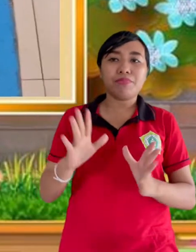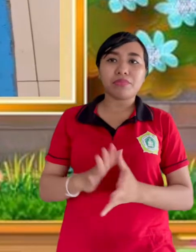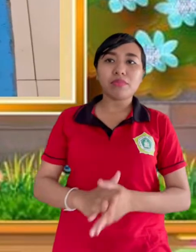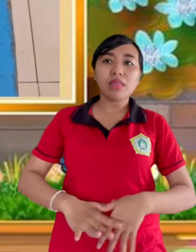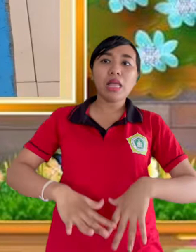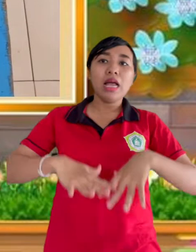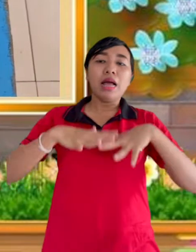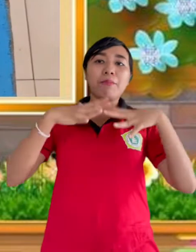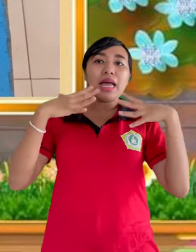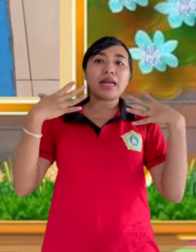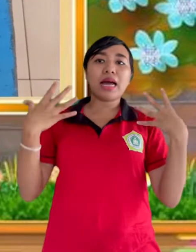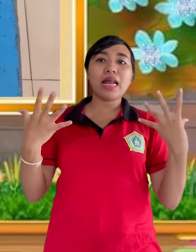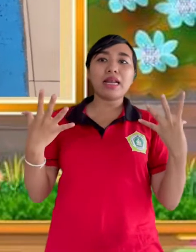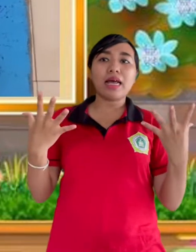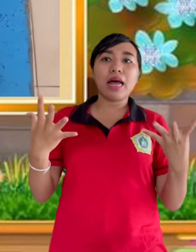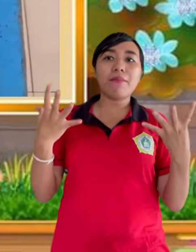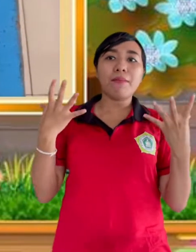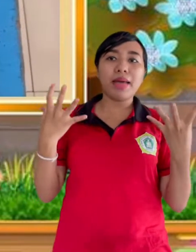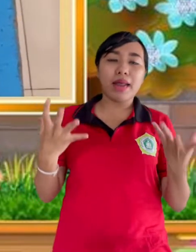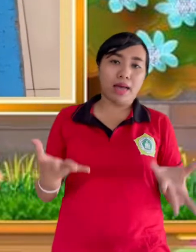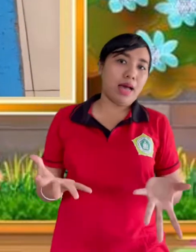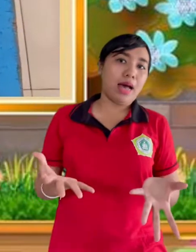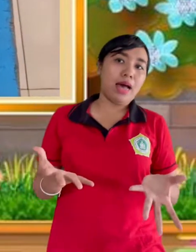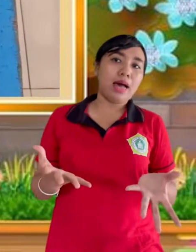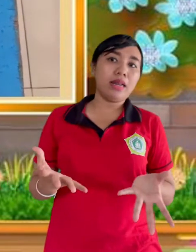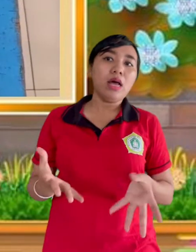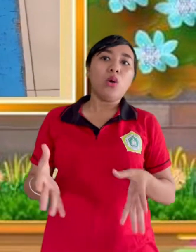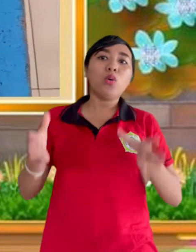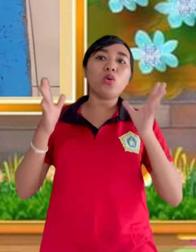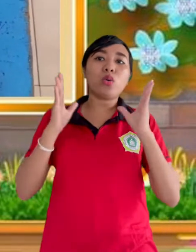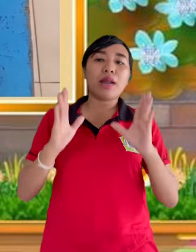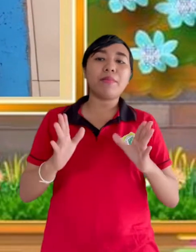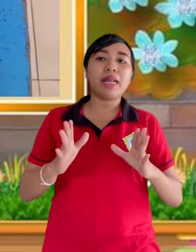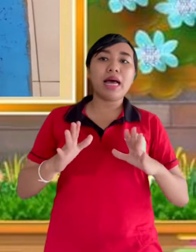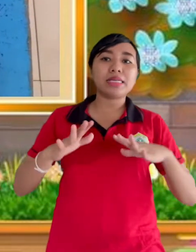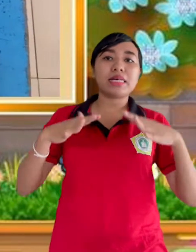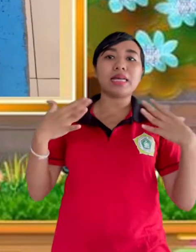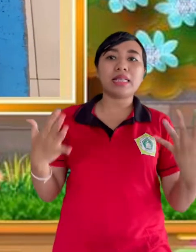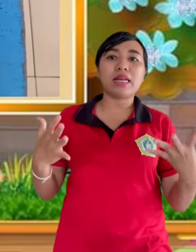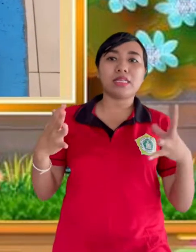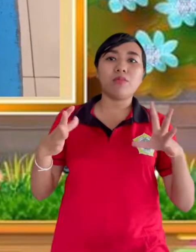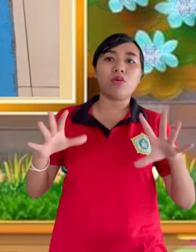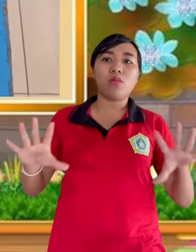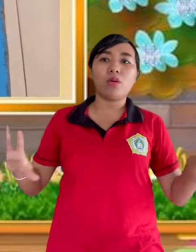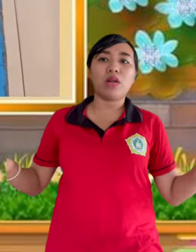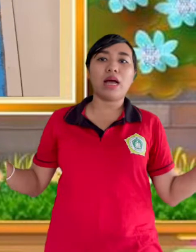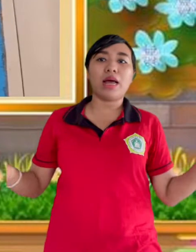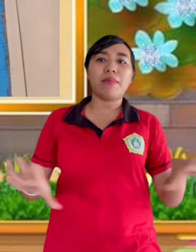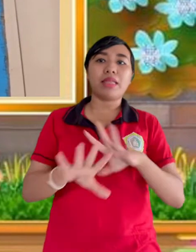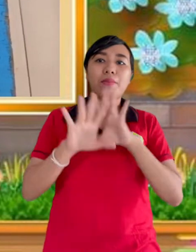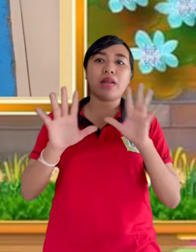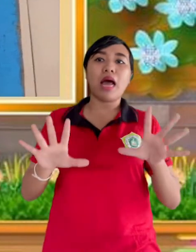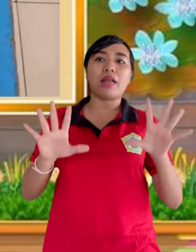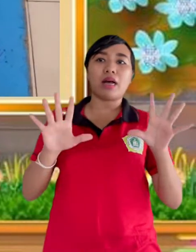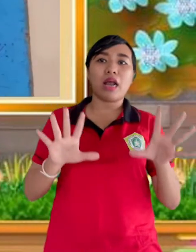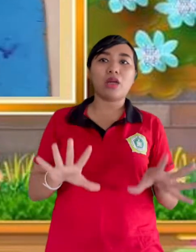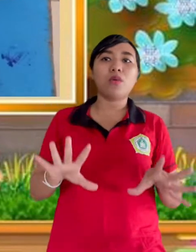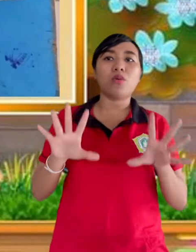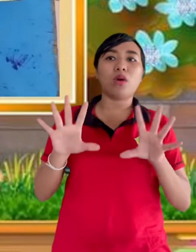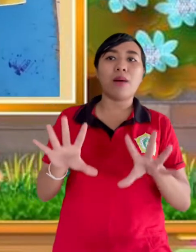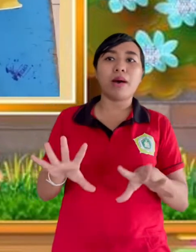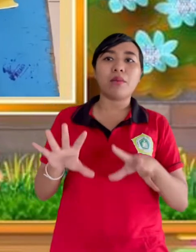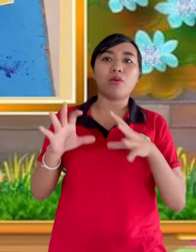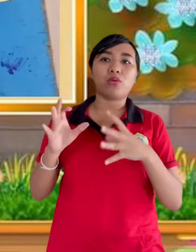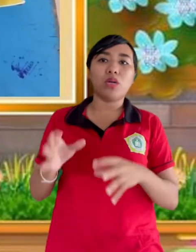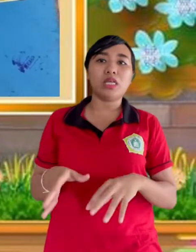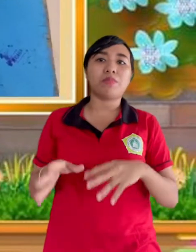divideokan. Biarkan anak-anak membedakan ukuran benda sekitar. Di sini Bu Guru menggunakan banyak benda, ada krayon,